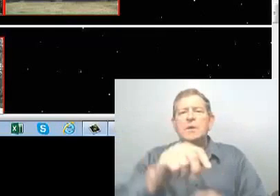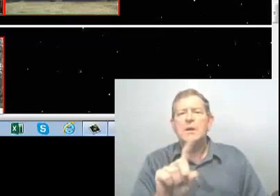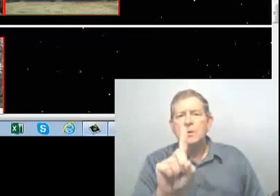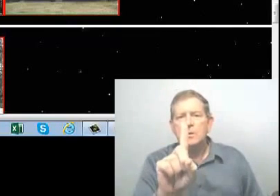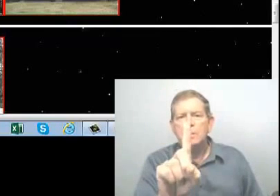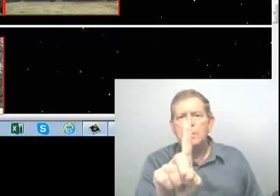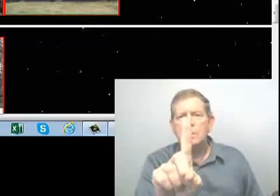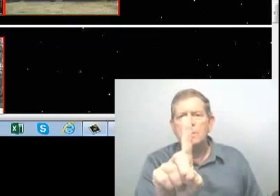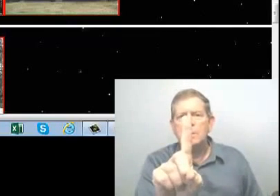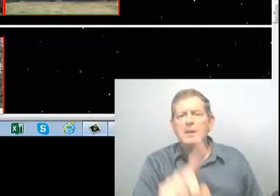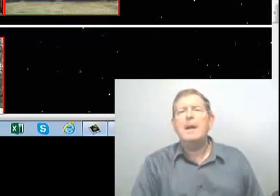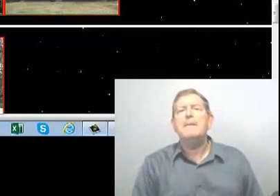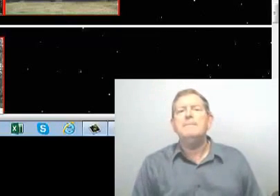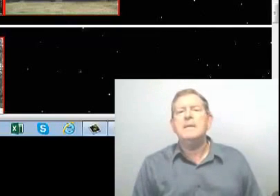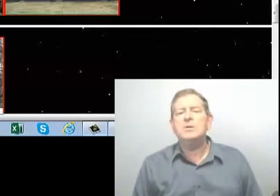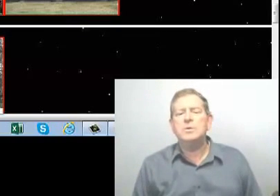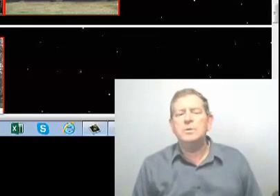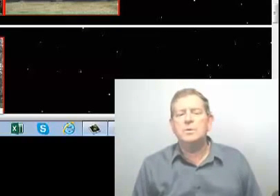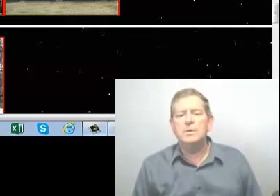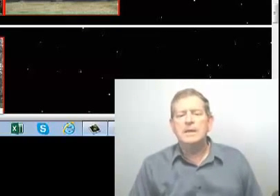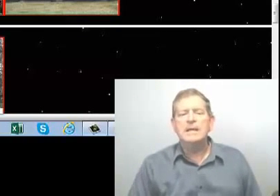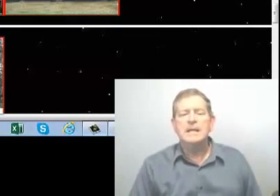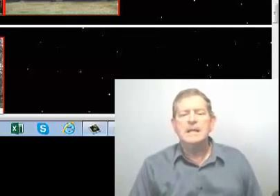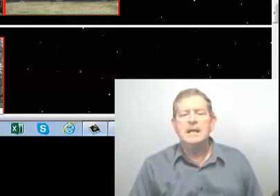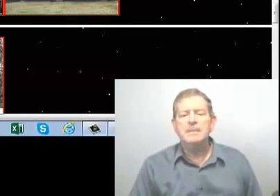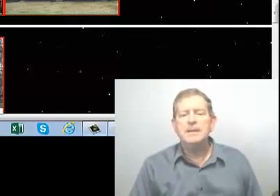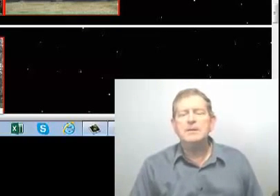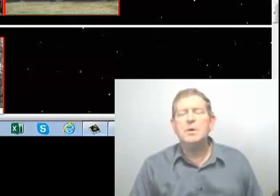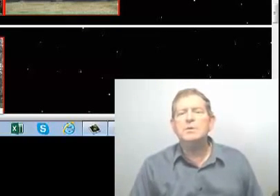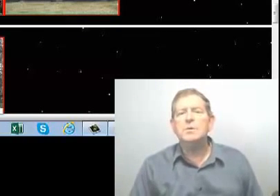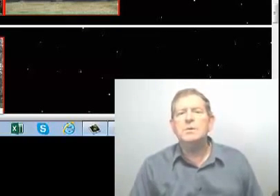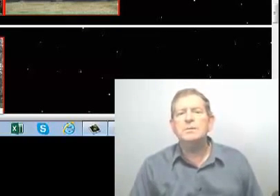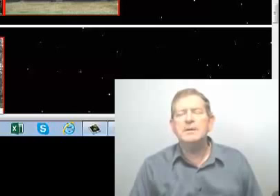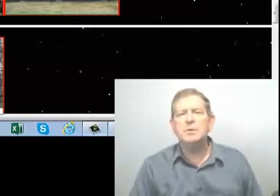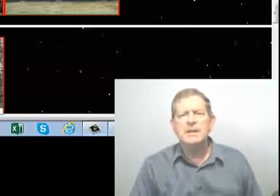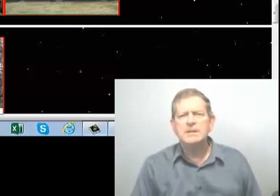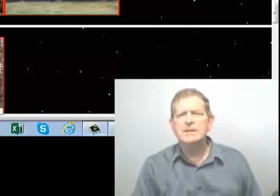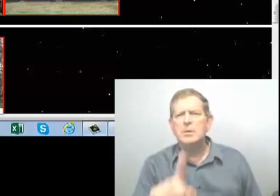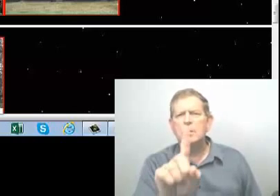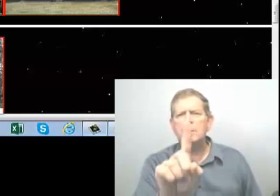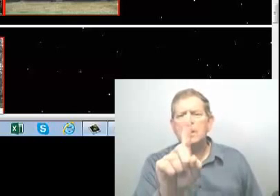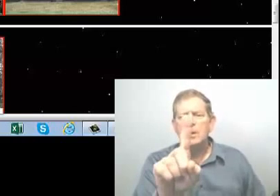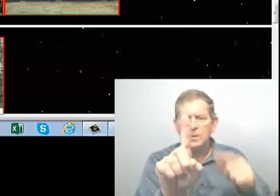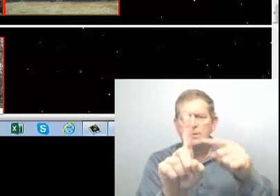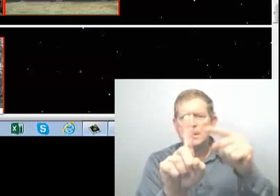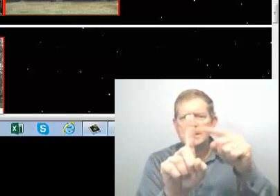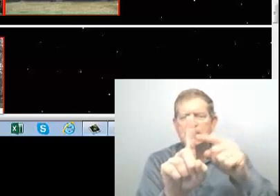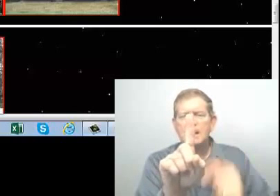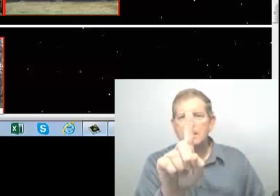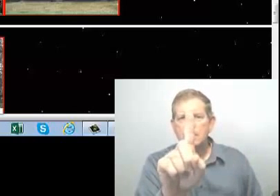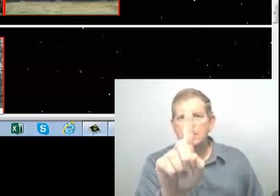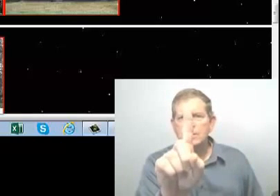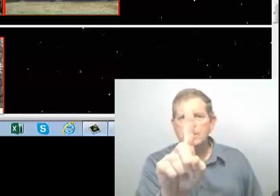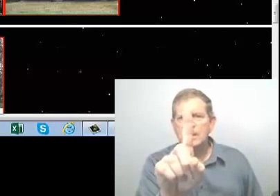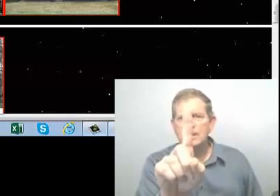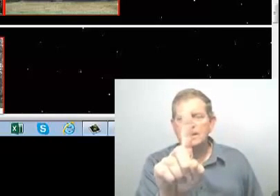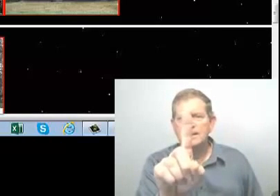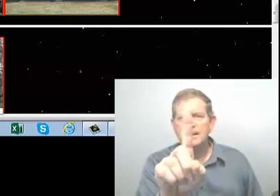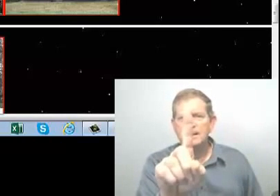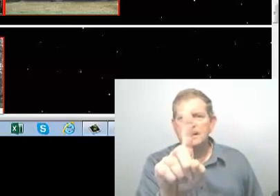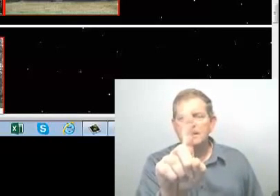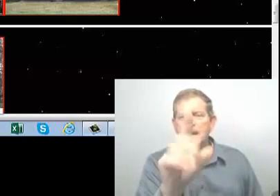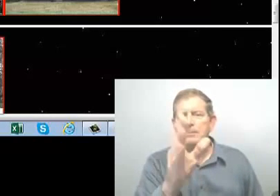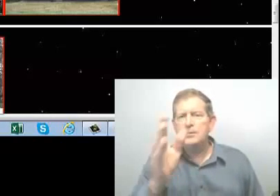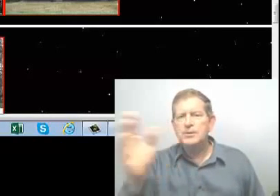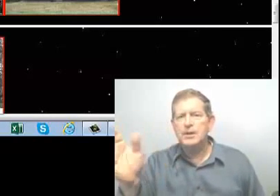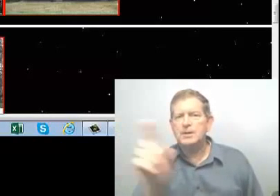dans une maison. Il habite dans une maison. Qu'est-ce que c'est une? Une, c'est ça. Une seule.